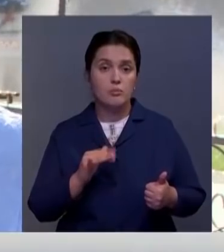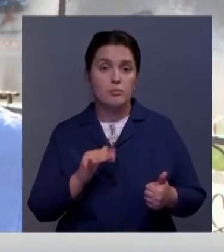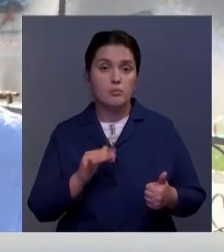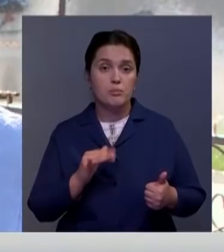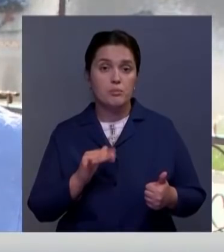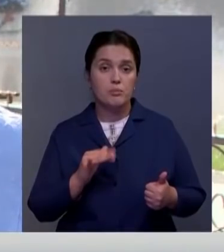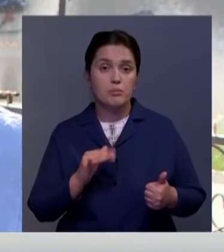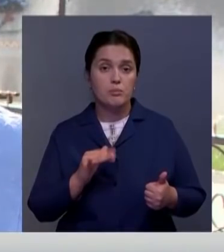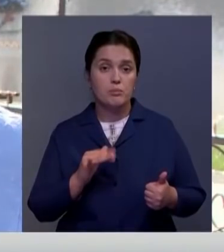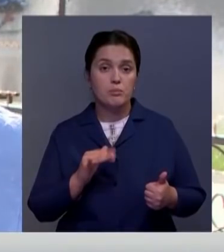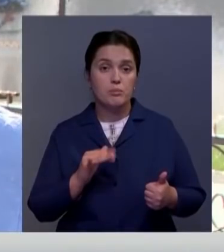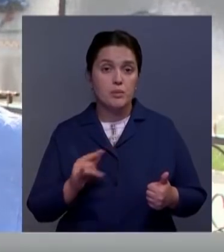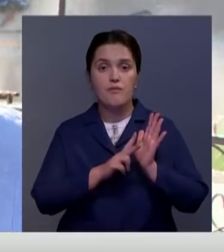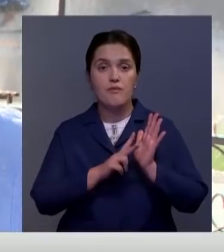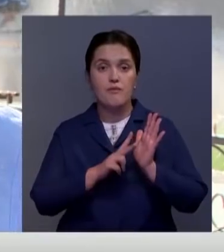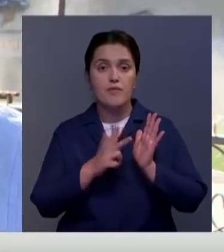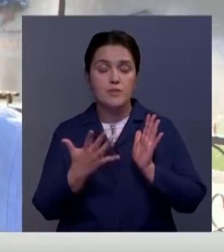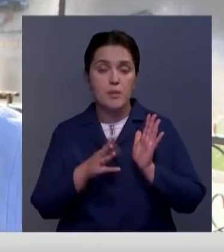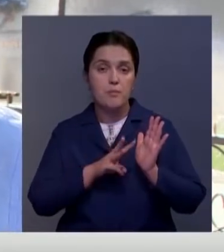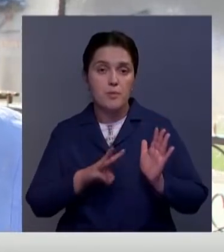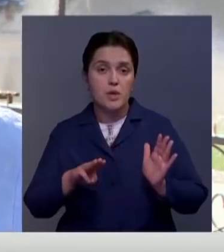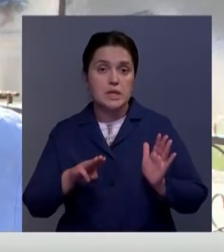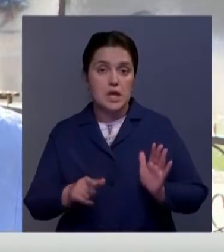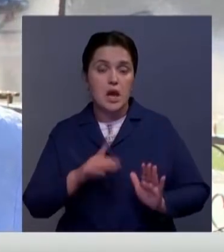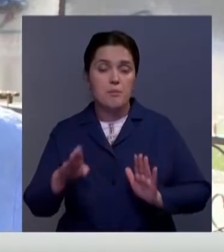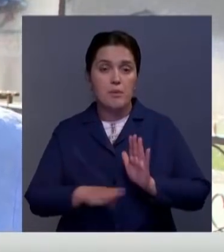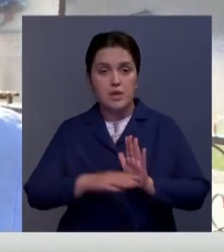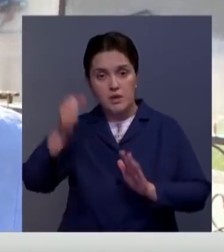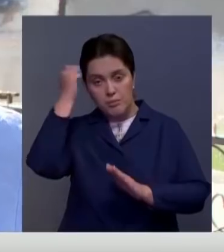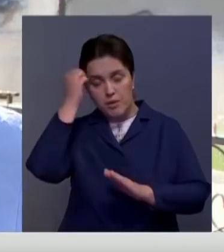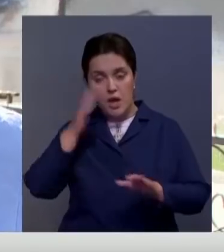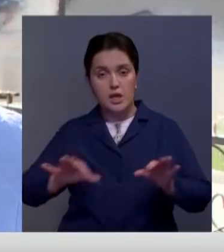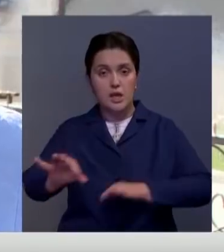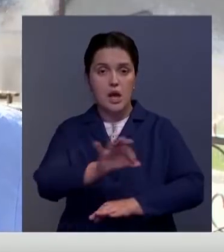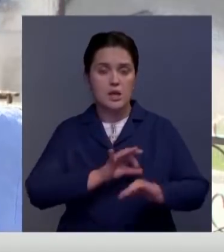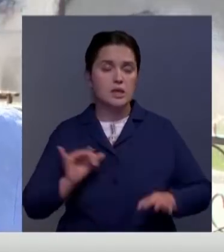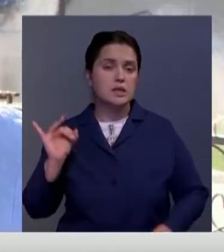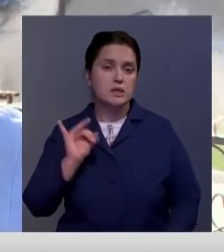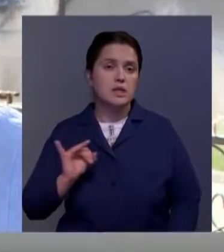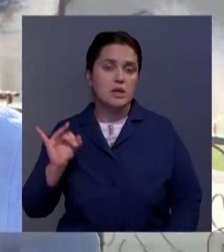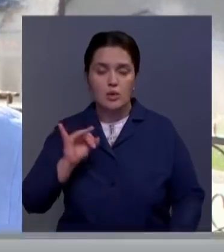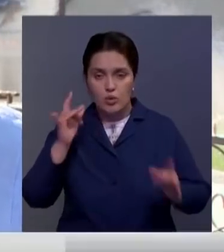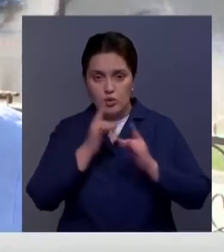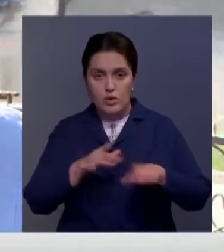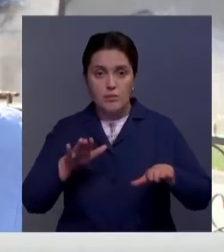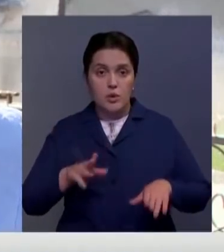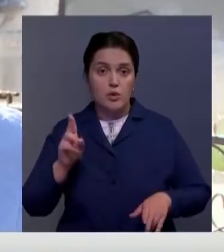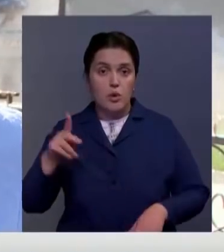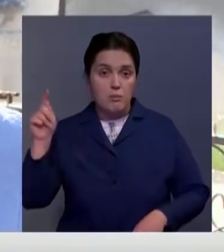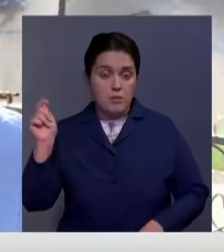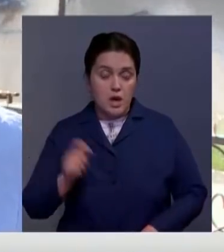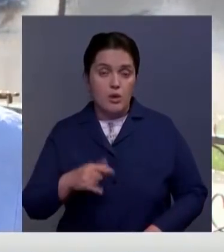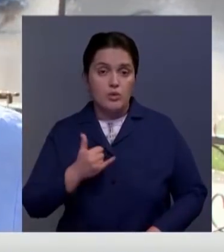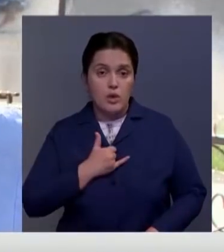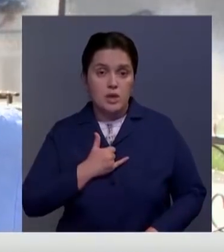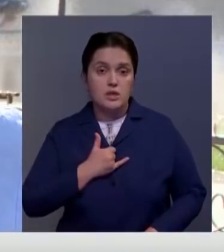Стоимость проекта – под монументом изображена карта исторических и культурных объектов. Все, кто приезжает в наш